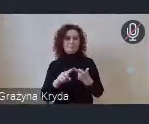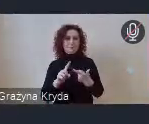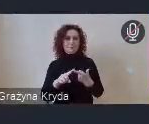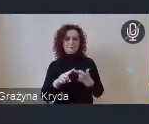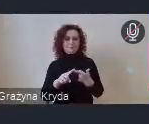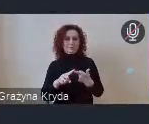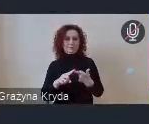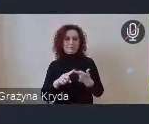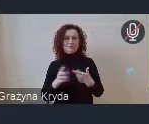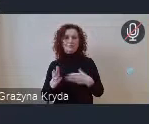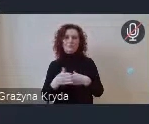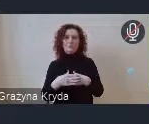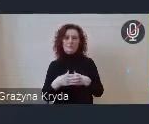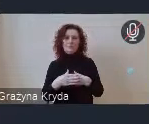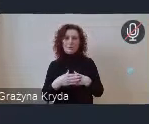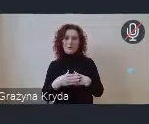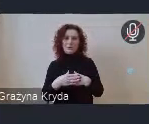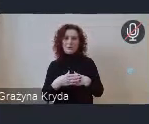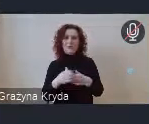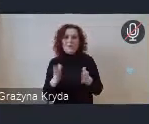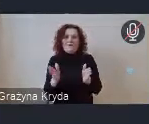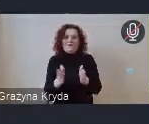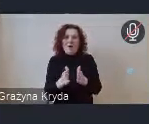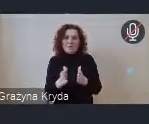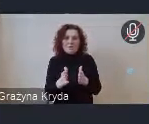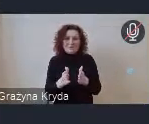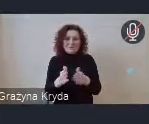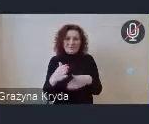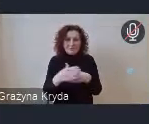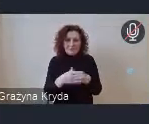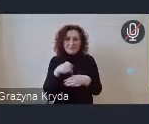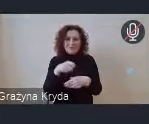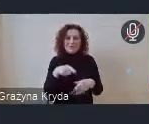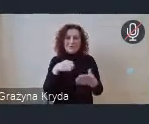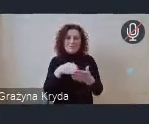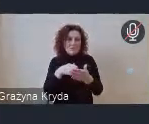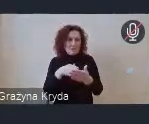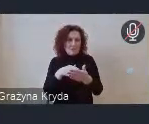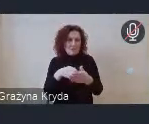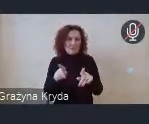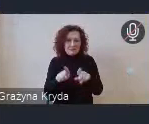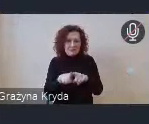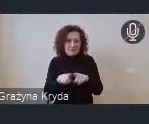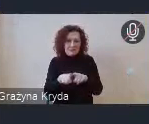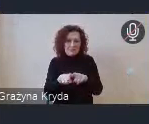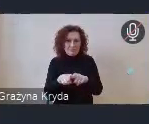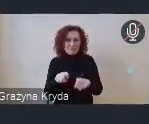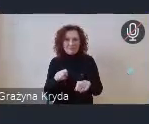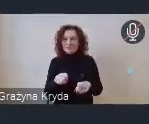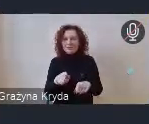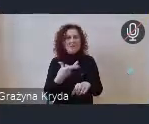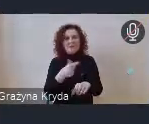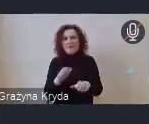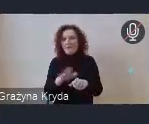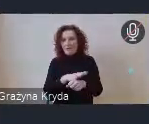drzwi które są zbyt wąskie to jest również bariera którą która sprawia że w nas ustawianie jest spełniona